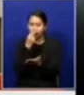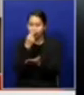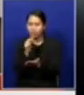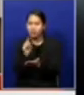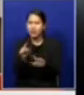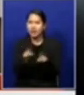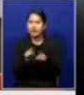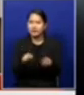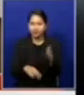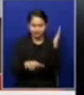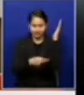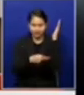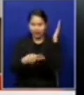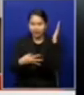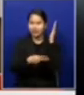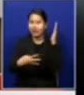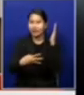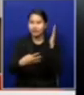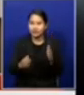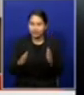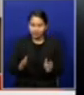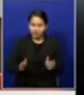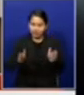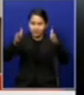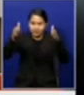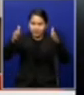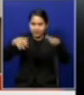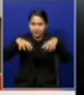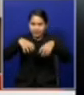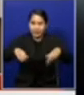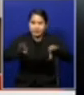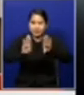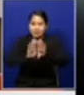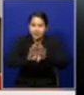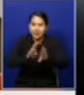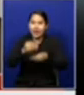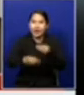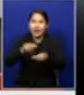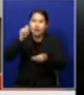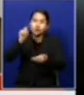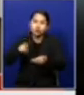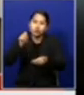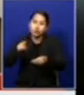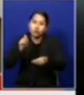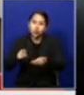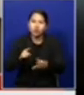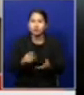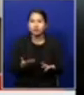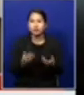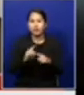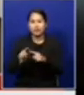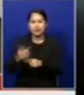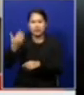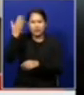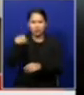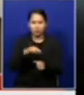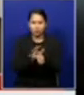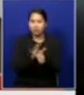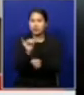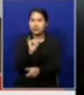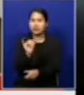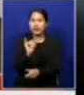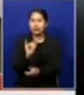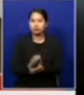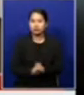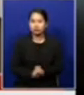แถวหาดใหญ่ตึกเซ้งตึกขายปิดกิจการขายด่วนด่วนด่วนตอนนั้นโควิดยังไม่มานะครับยัง